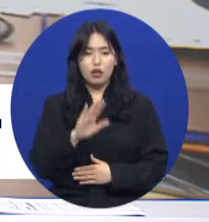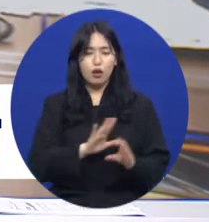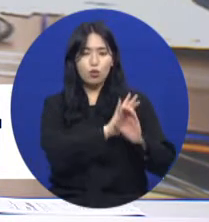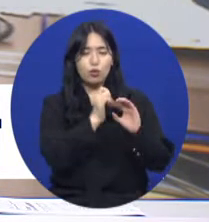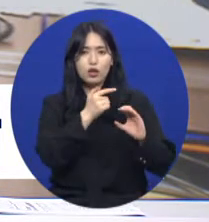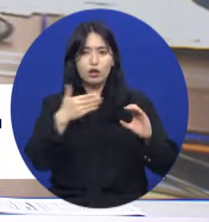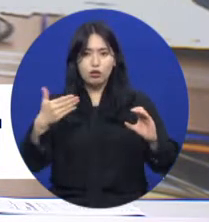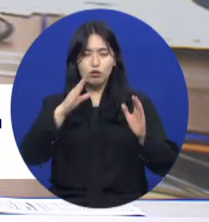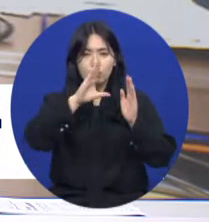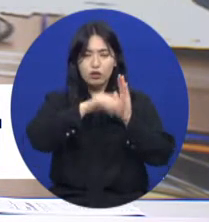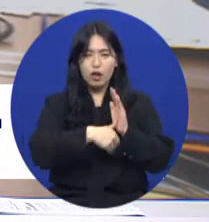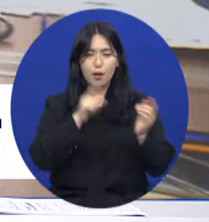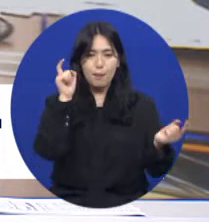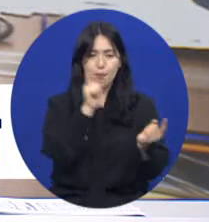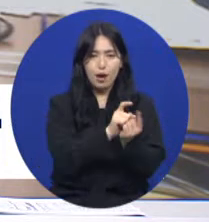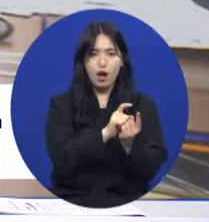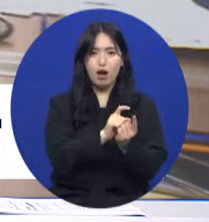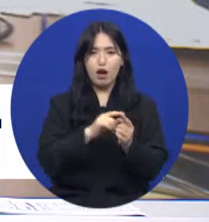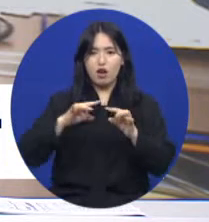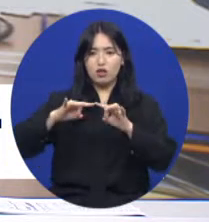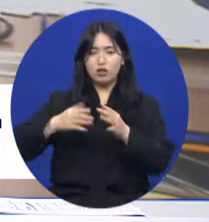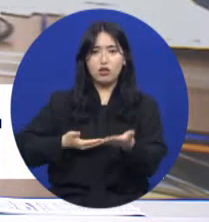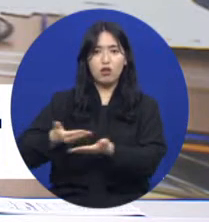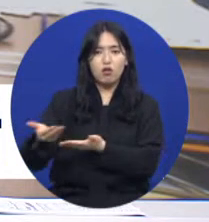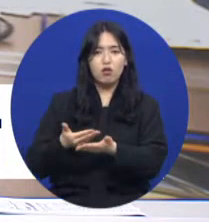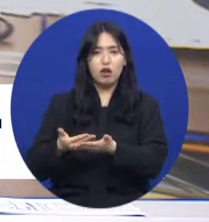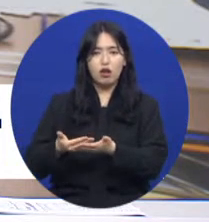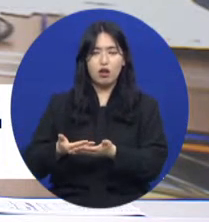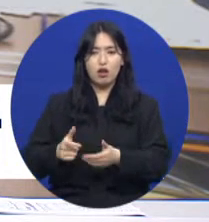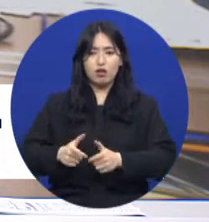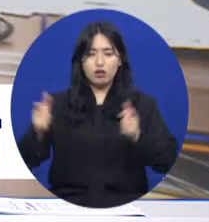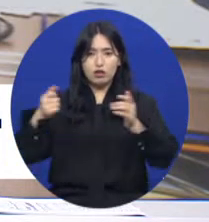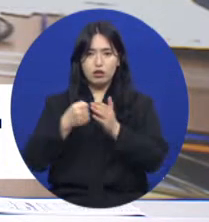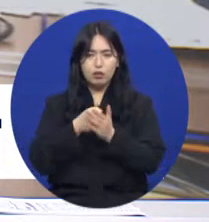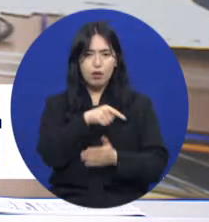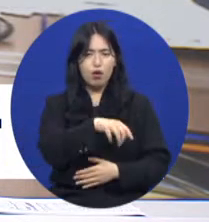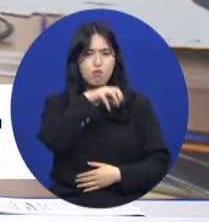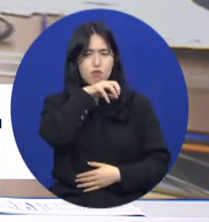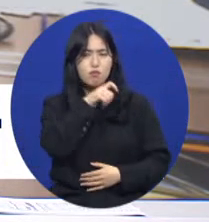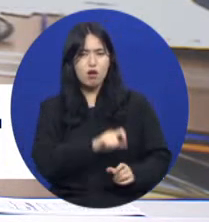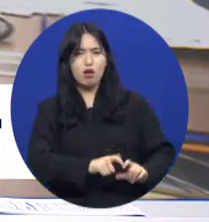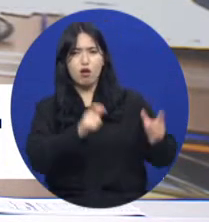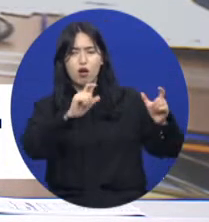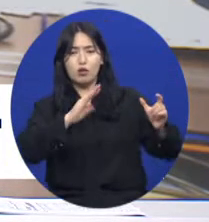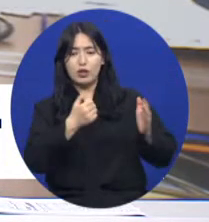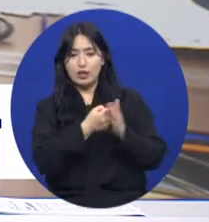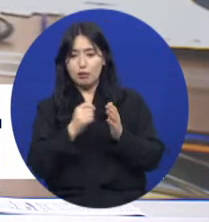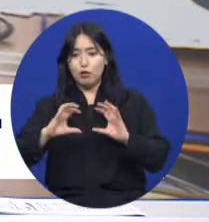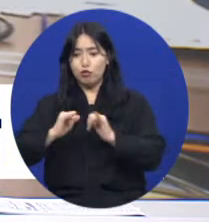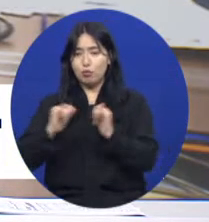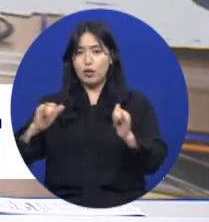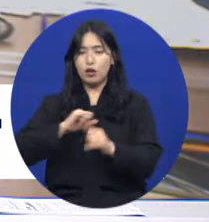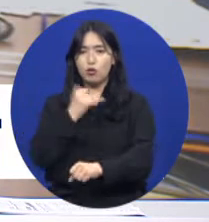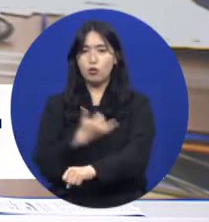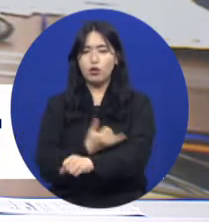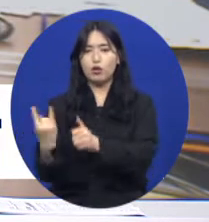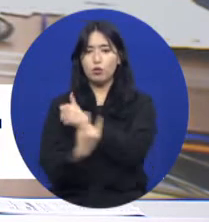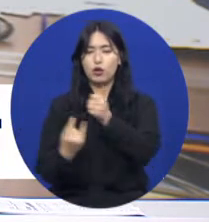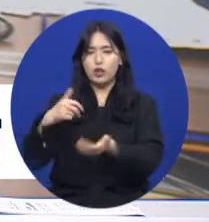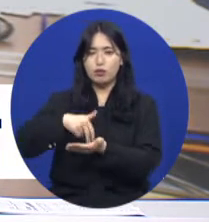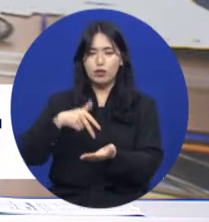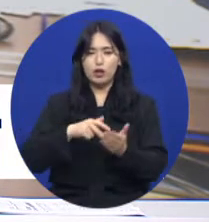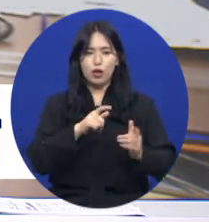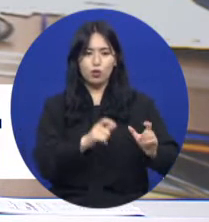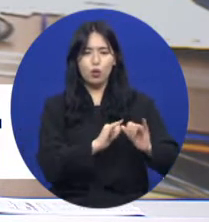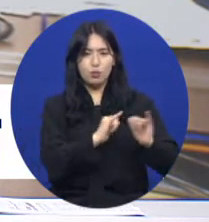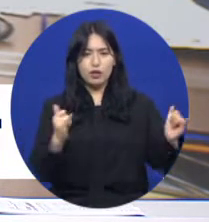시대에 전자상거래가 늘면서 갈수록 불만이 높아지자 국민권익위원회가 도민들의 택배 배송비